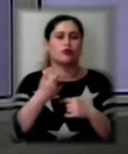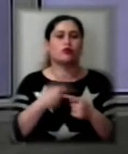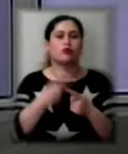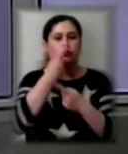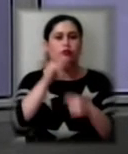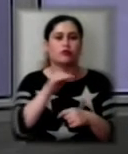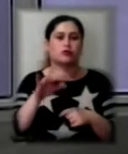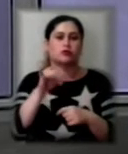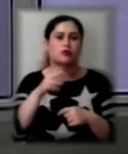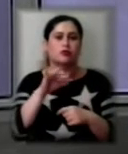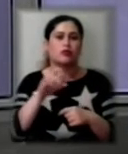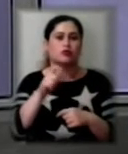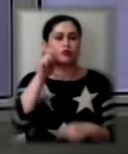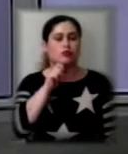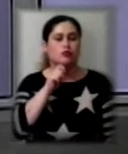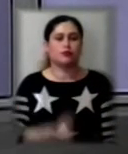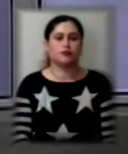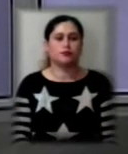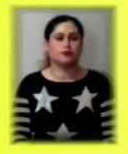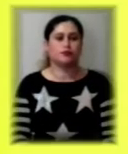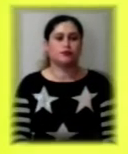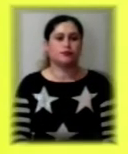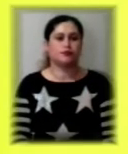сайті Міністерства охорони здоров'я України.